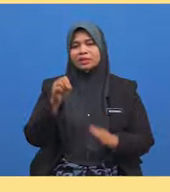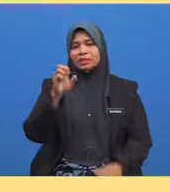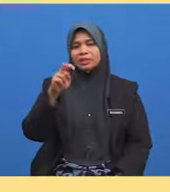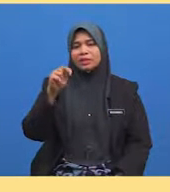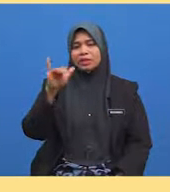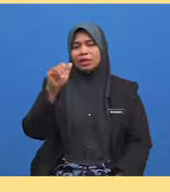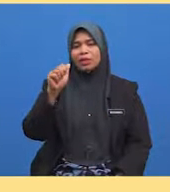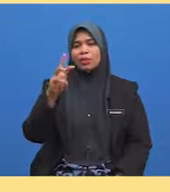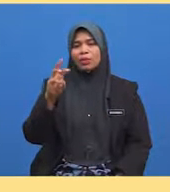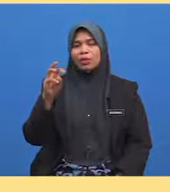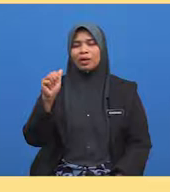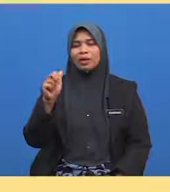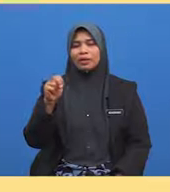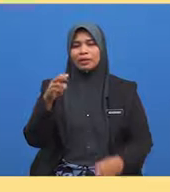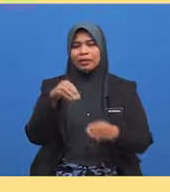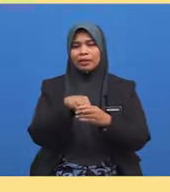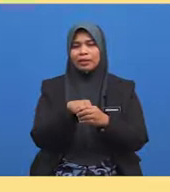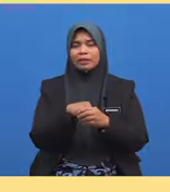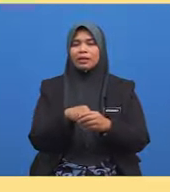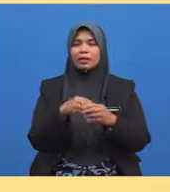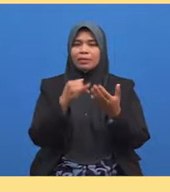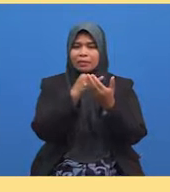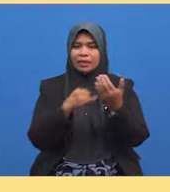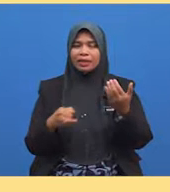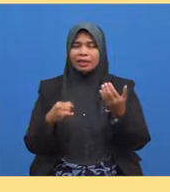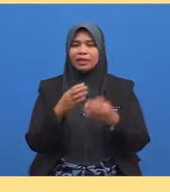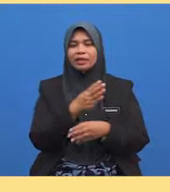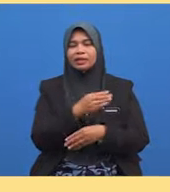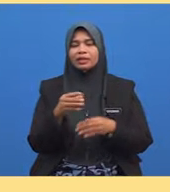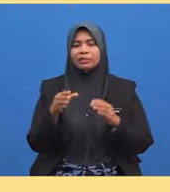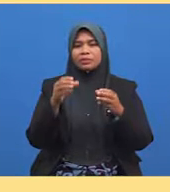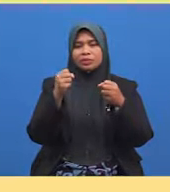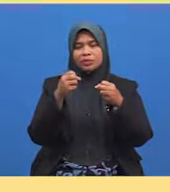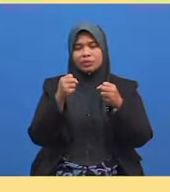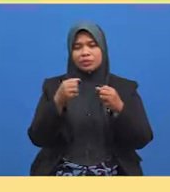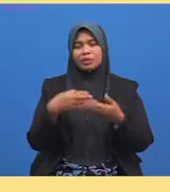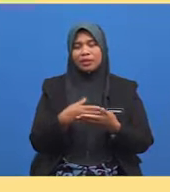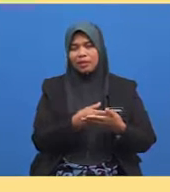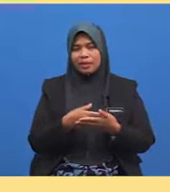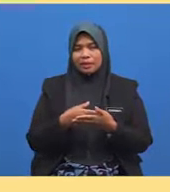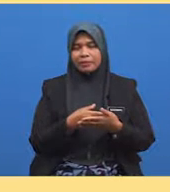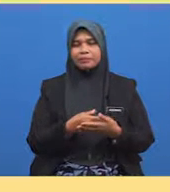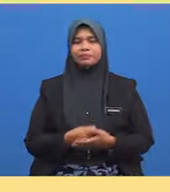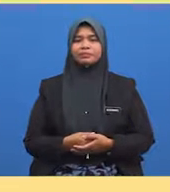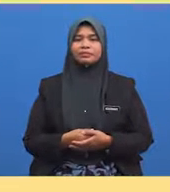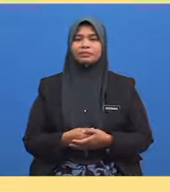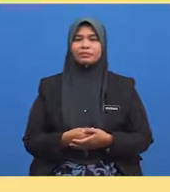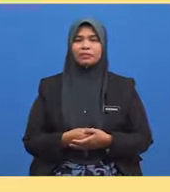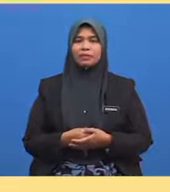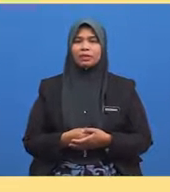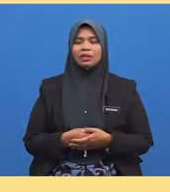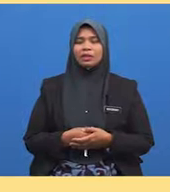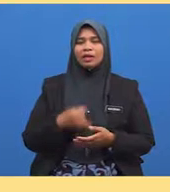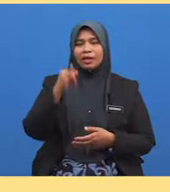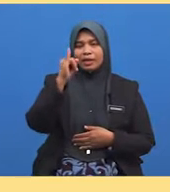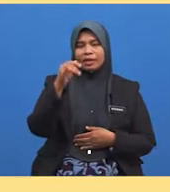melakukan persenyawaan dalam dan ia juga melahirkan dan menyusukan anak. Kita teruskan dengan mnemonik yang